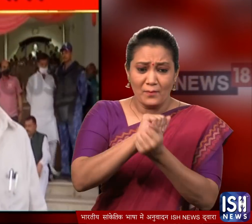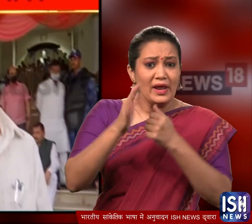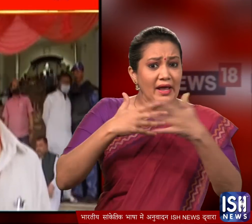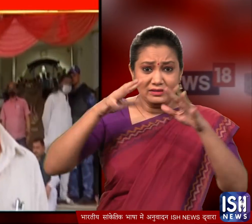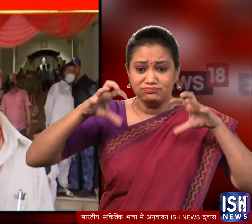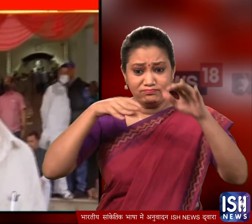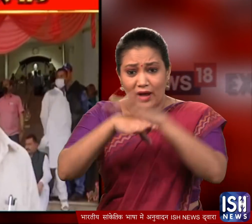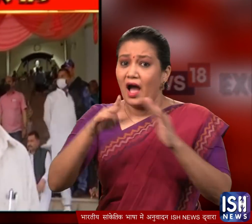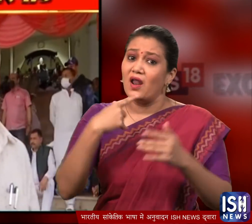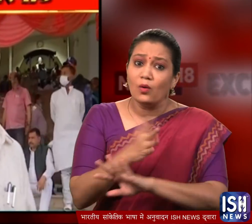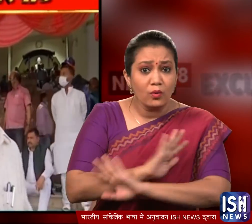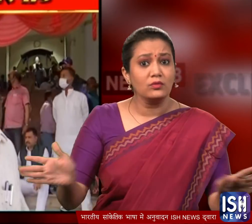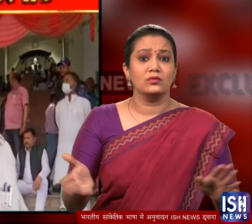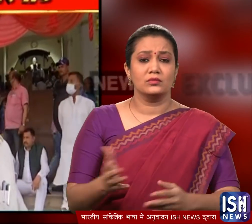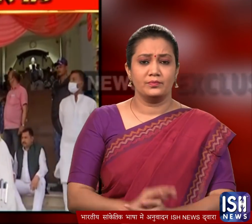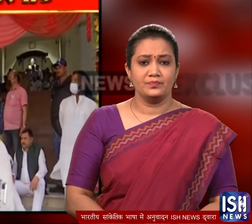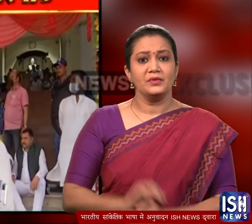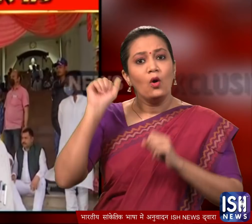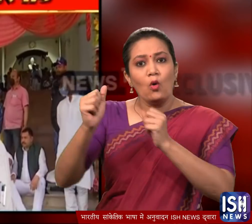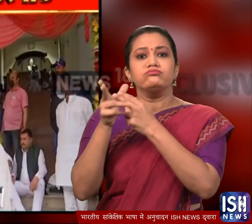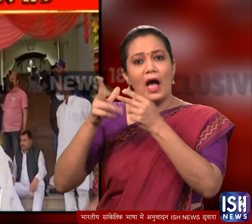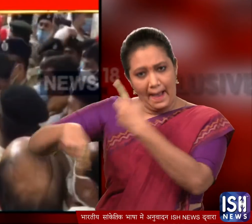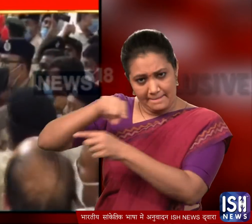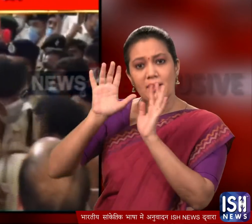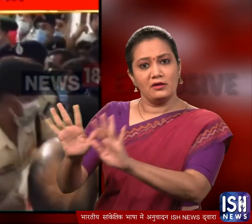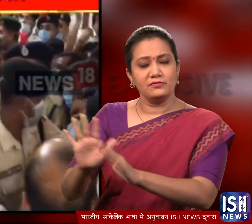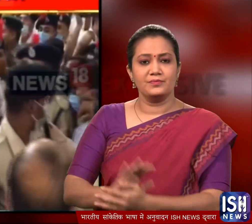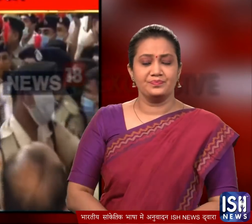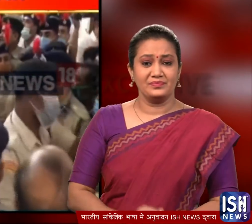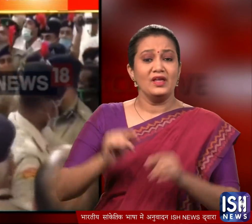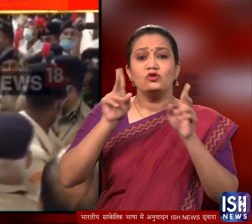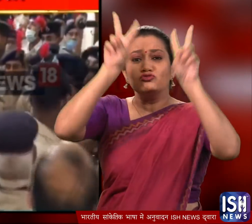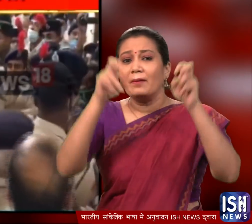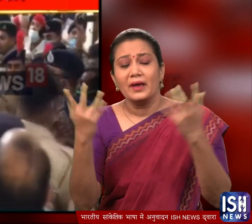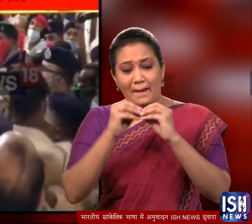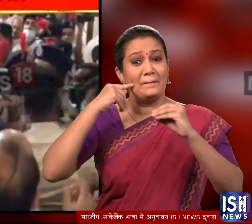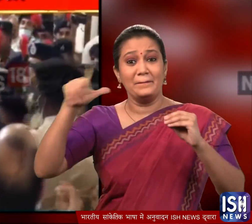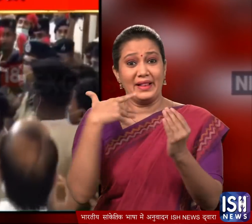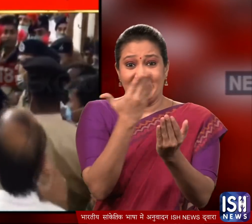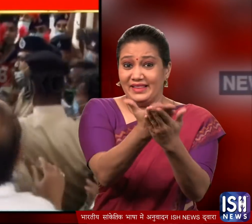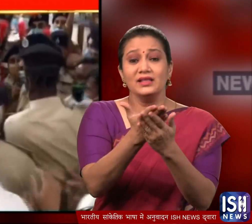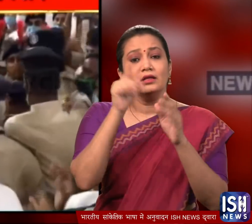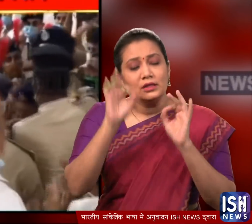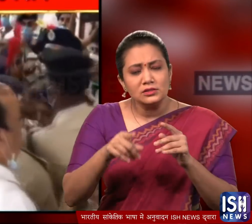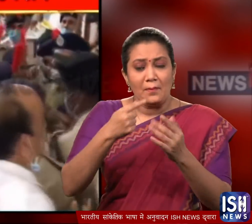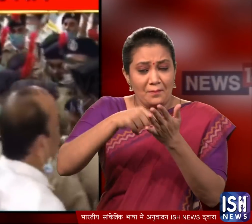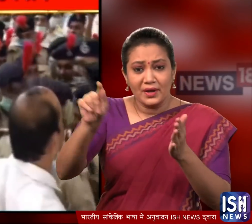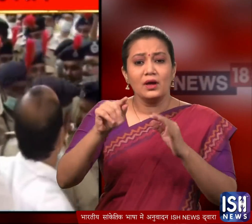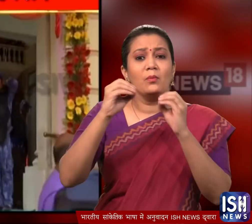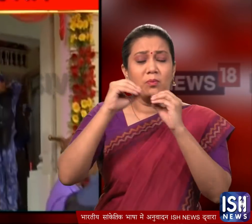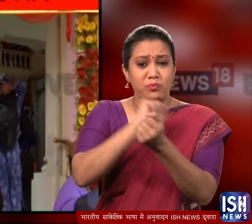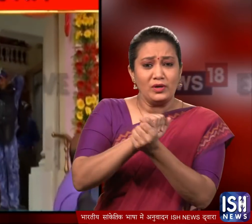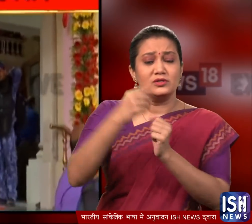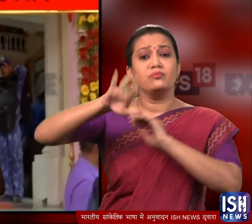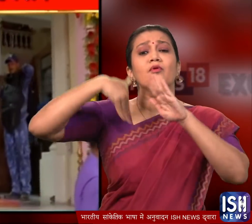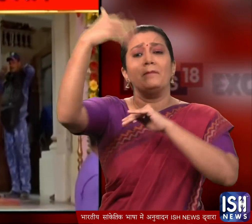पुलिस फोर्स नहीं घुस सकती है, अंदर में मार्शल्स हैं। जिस बिल पर विपक्ष ने हंगामा किया है उसके पास होने के बाद पुलिस को बिना